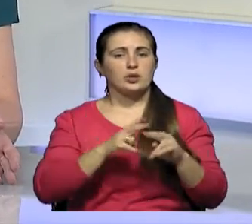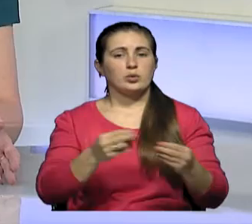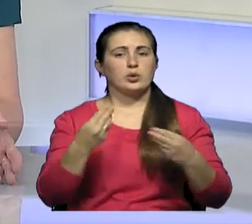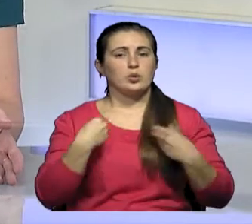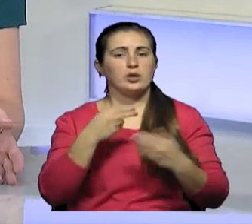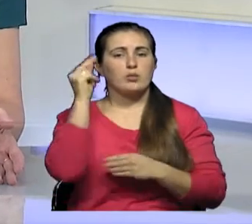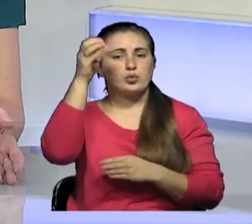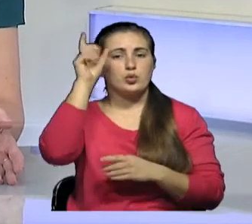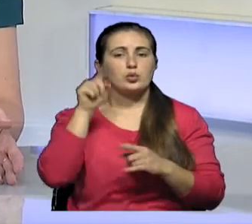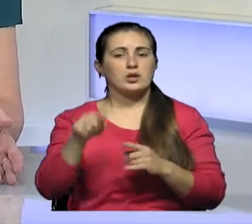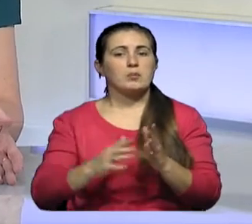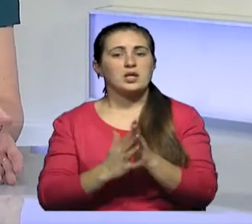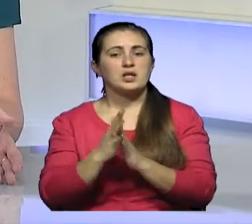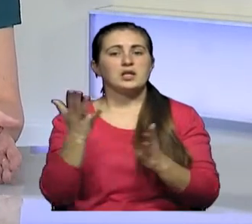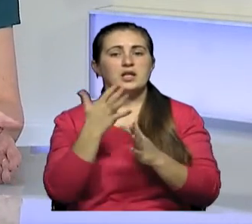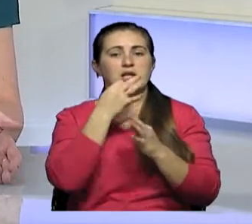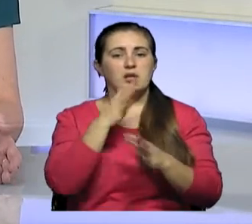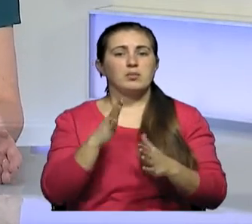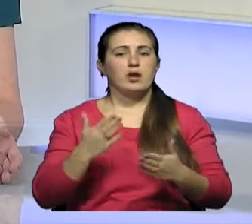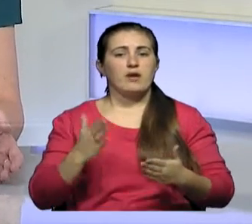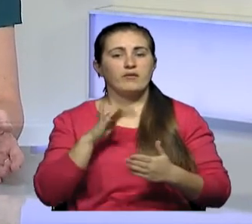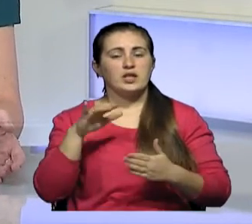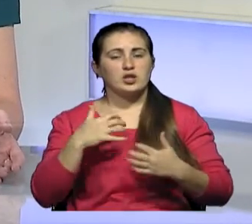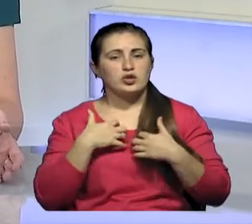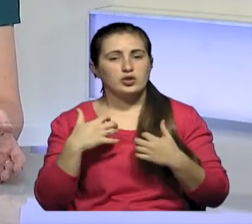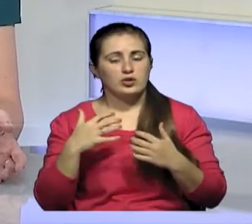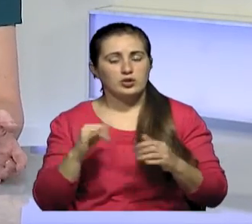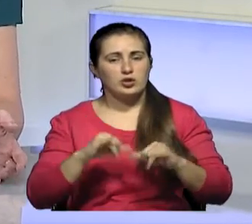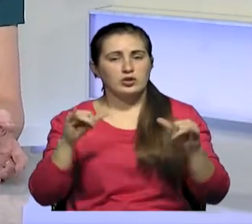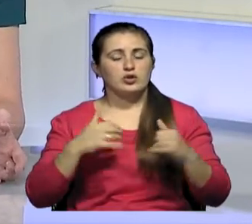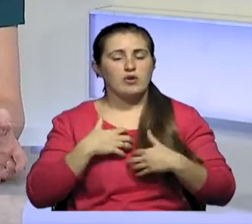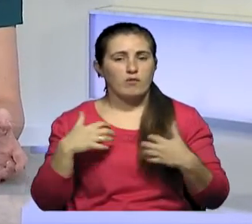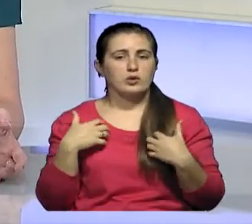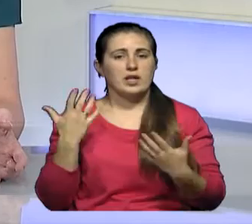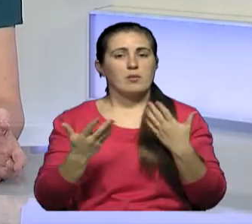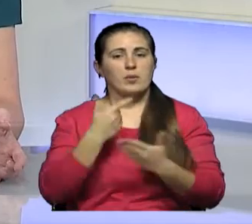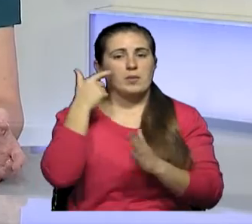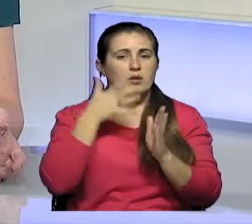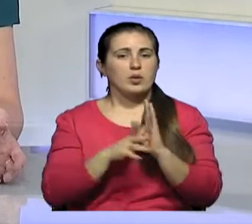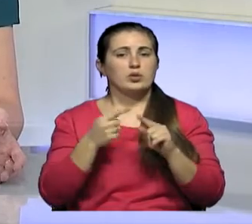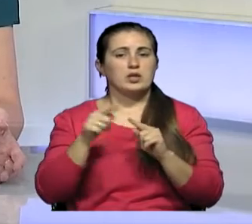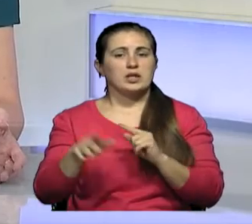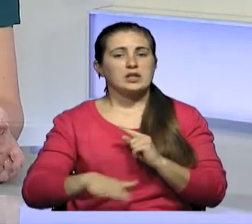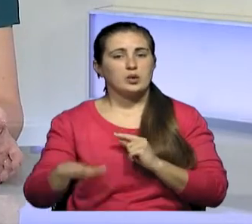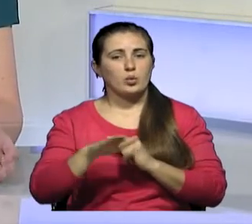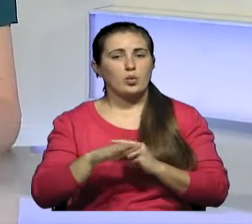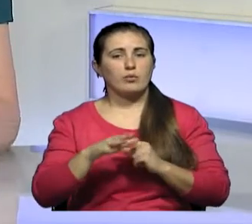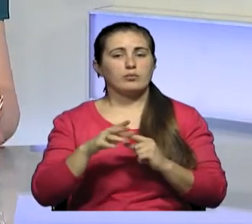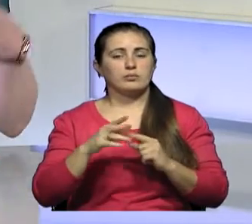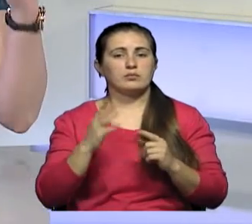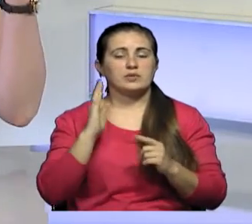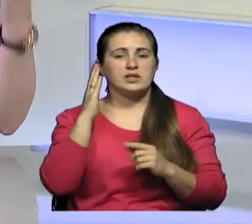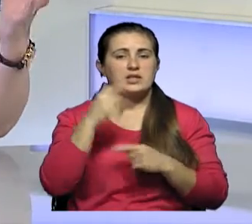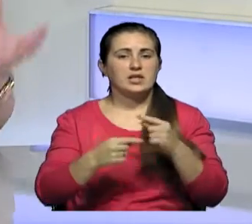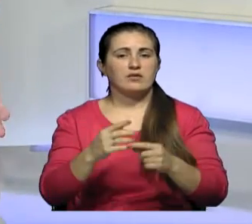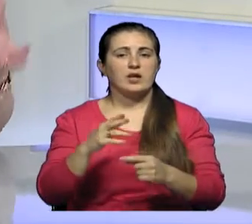нам ученые что там произрастают какие-либо виды животных либо мы понимаем что на данная территория вследствие добычи там будет